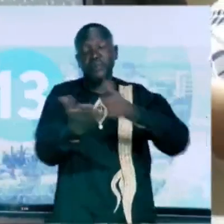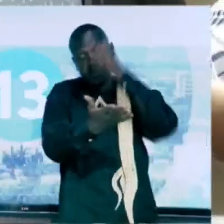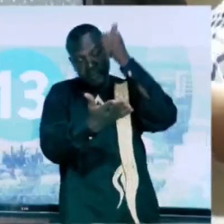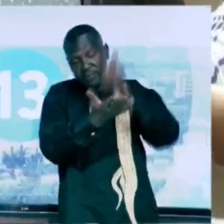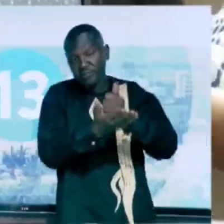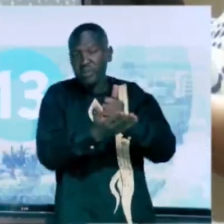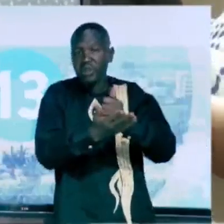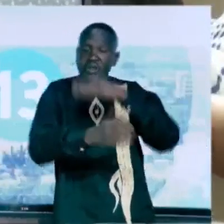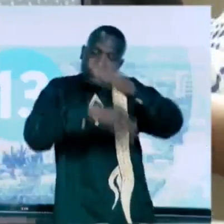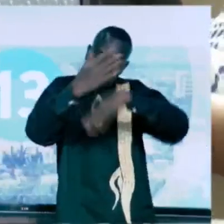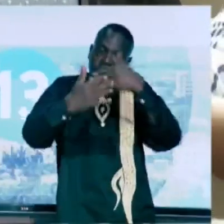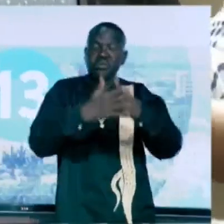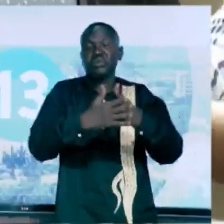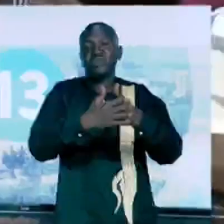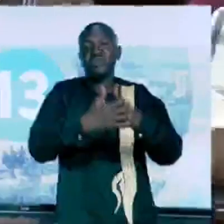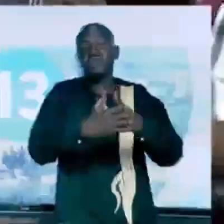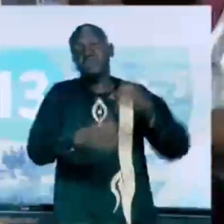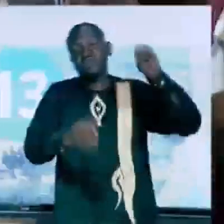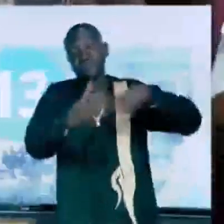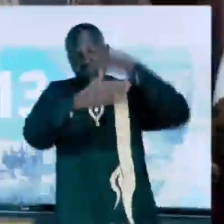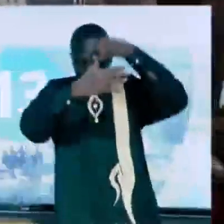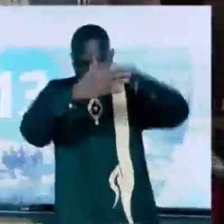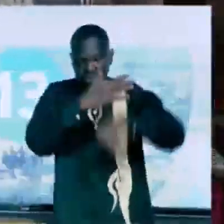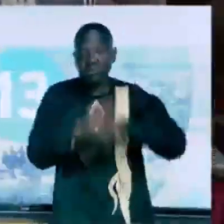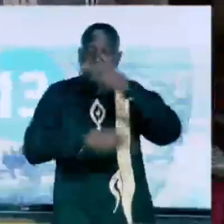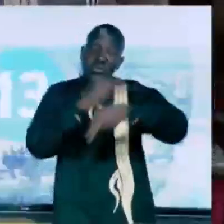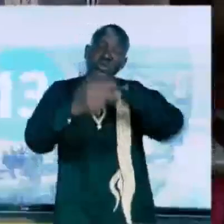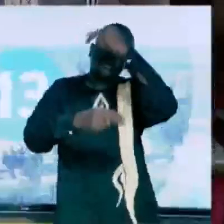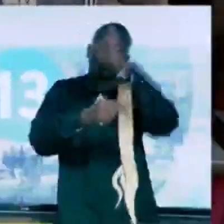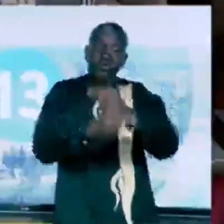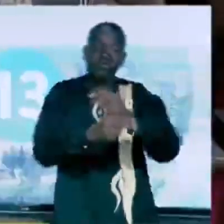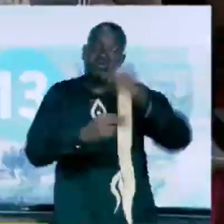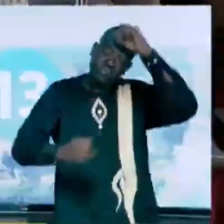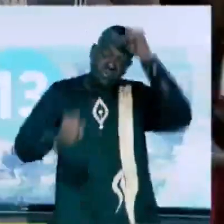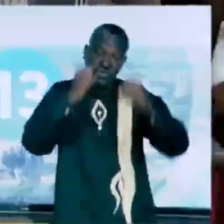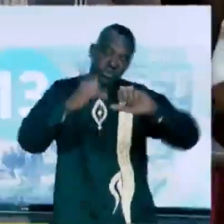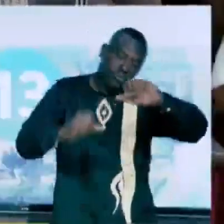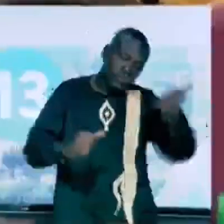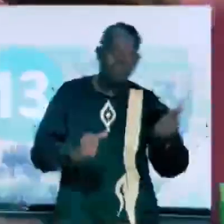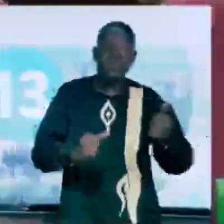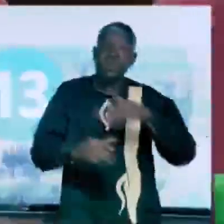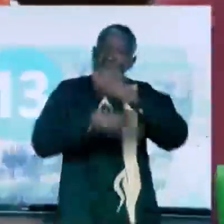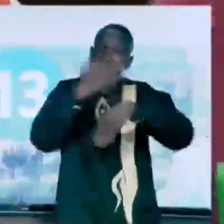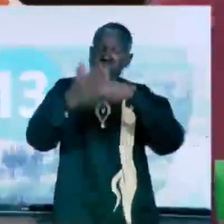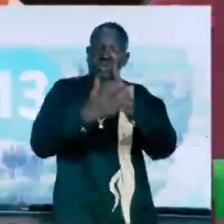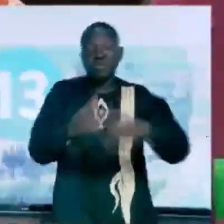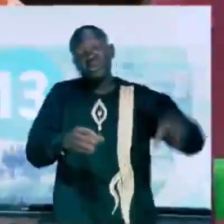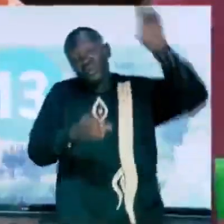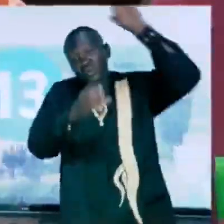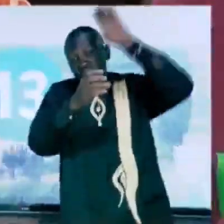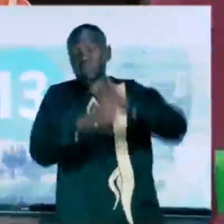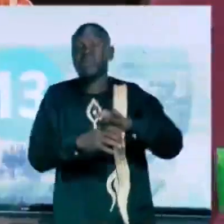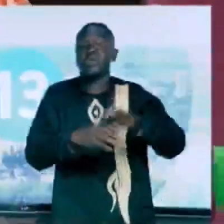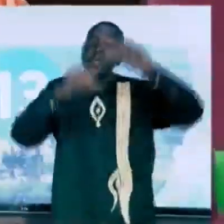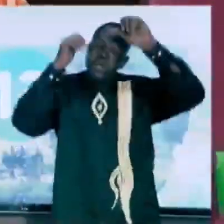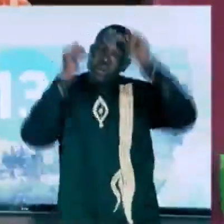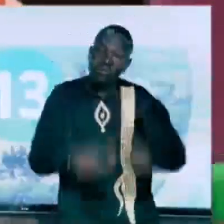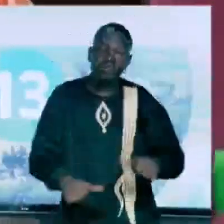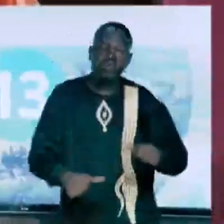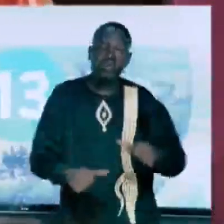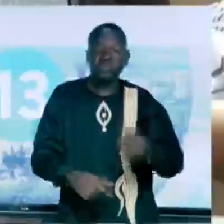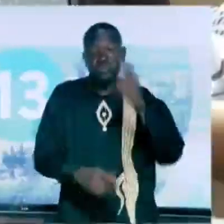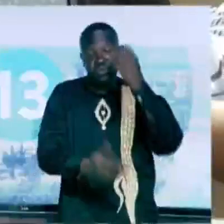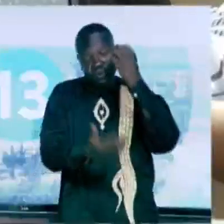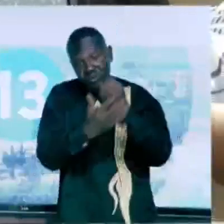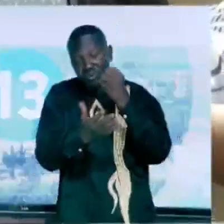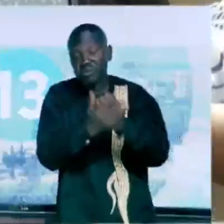tout ce qui est en train d'être fait en termes de rationalisation au niveau des véhicules et autres, tout ça, ça contribue en fait à pouvoir maîtriser ces dépenses